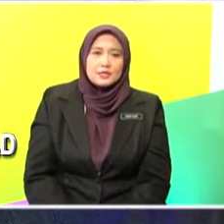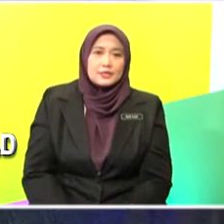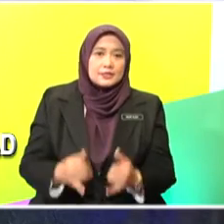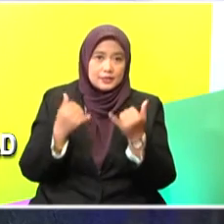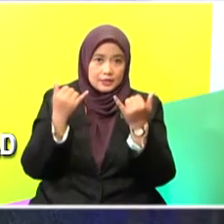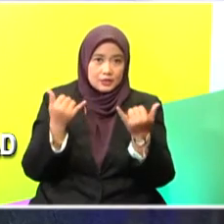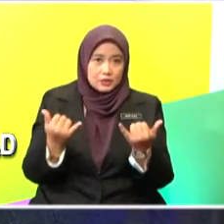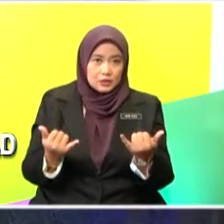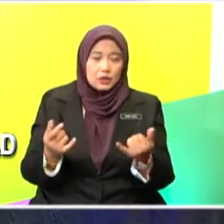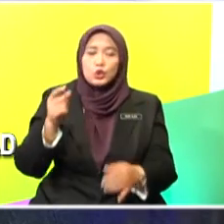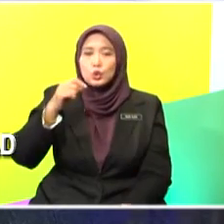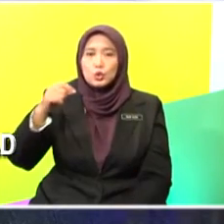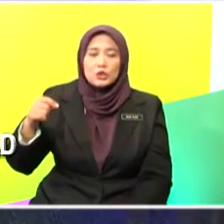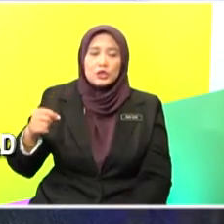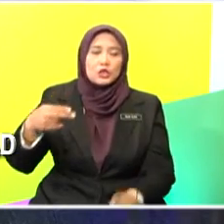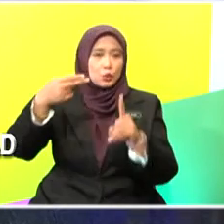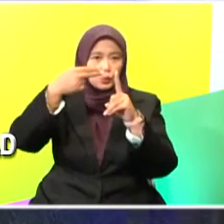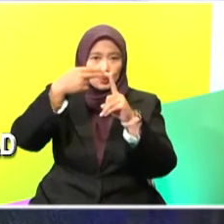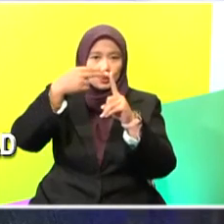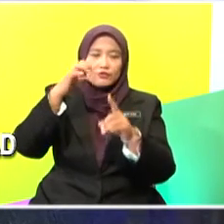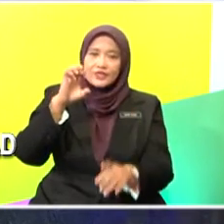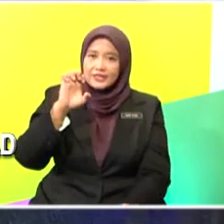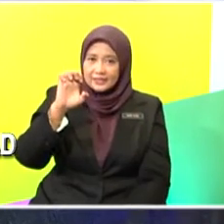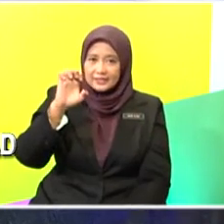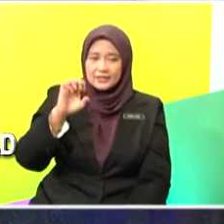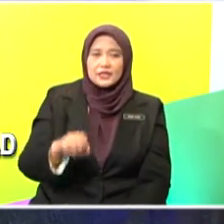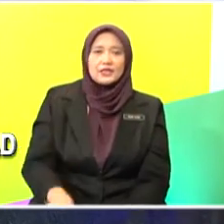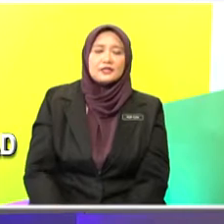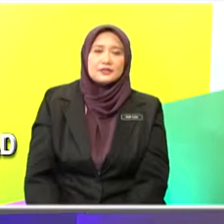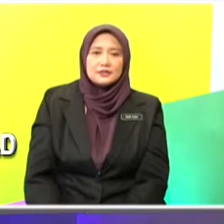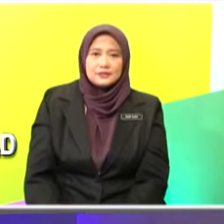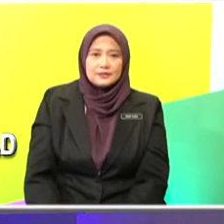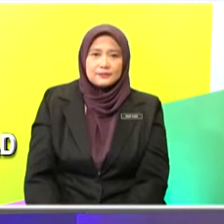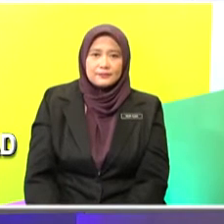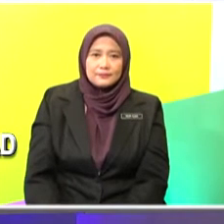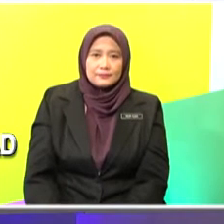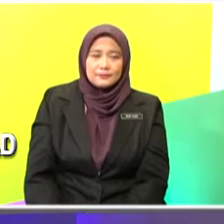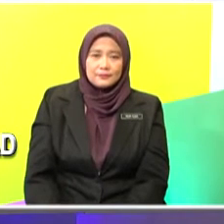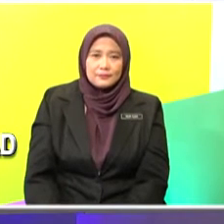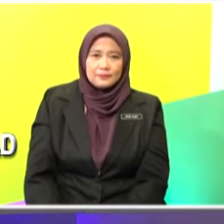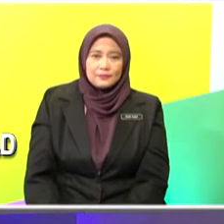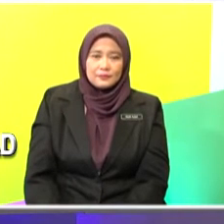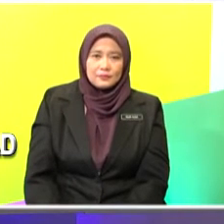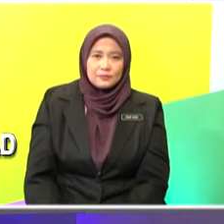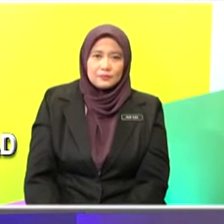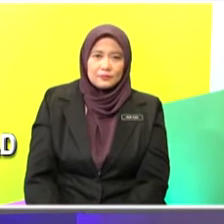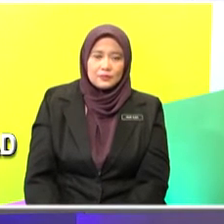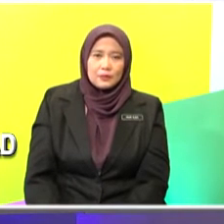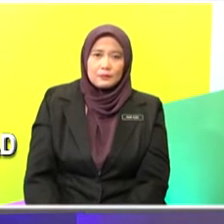nak tulis huruf E. Macam mana nak tulis huruf E? Kalau nak tulis huruf E, kena melintang